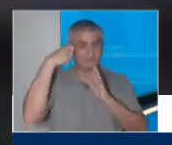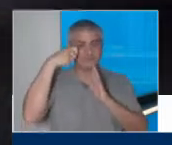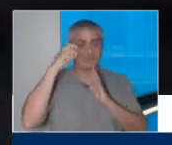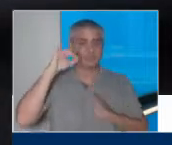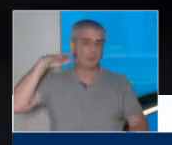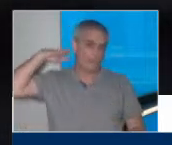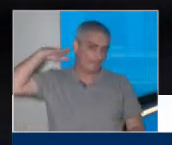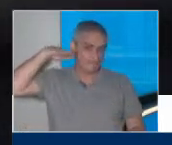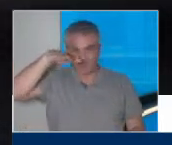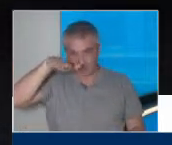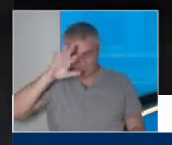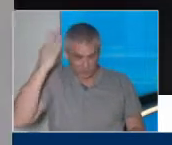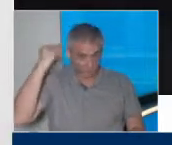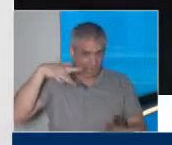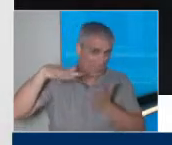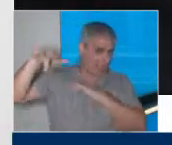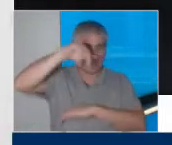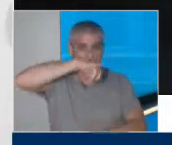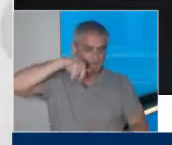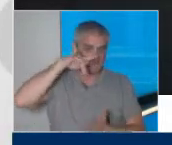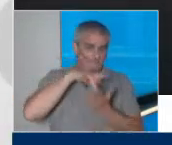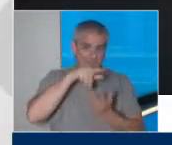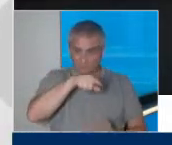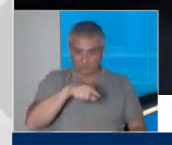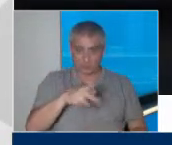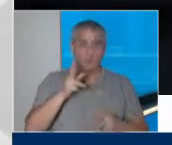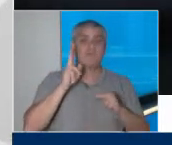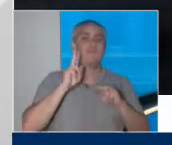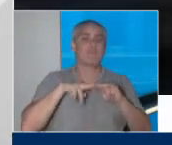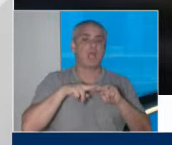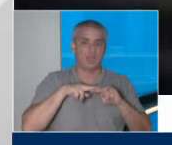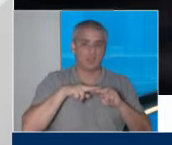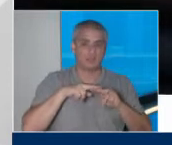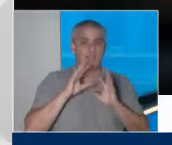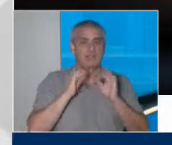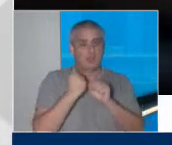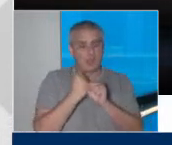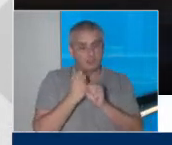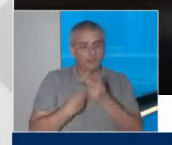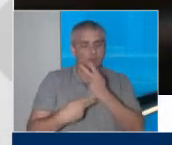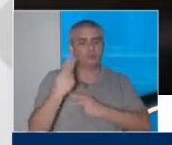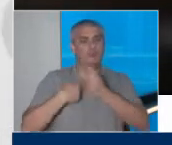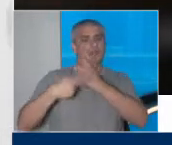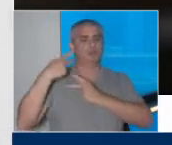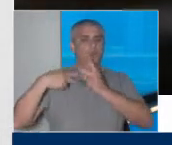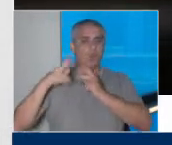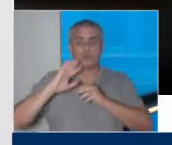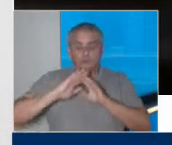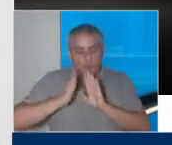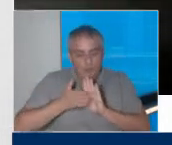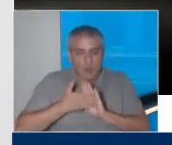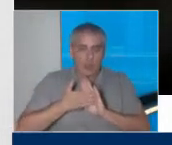המל"ט של צה"ל שהיה מעל, מעל הכוחות, ואז למעשה התחילו לעשות שחזור לאחור של